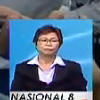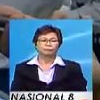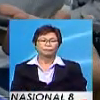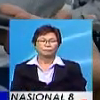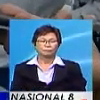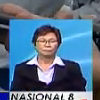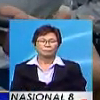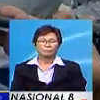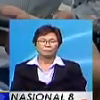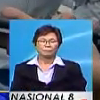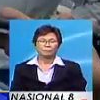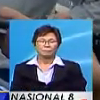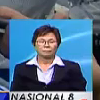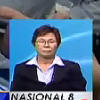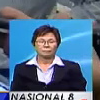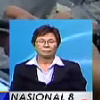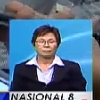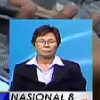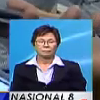ini